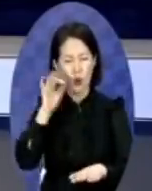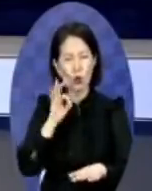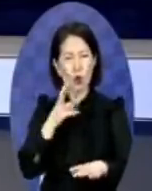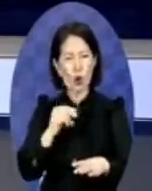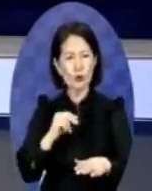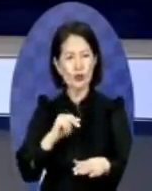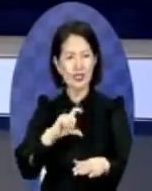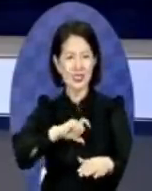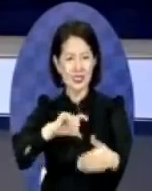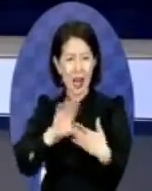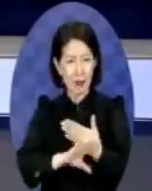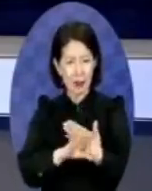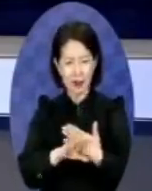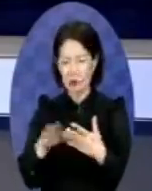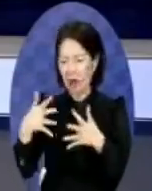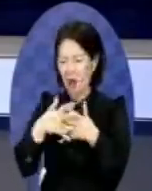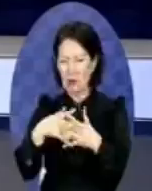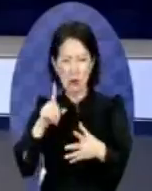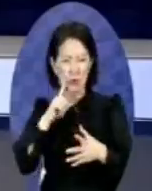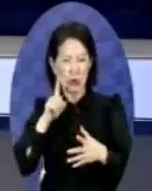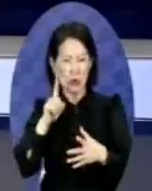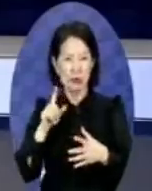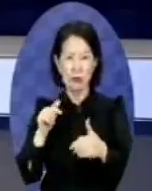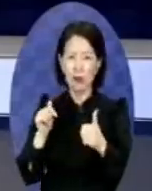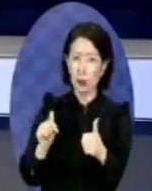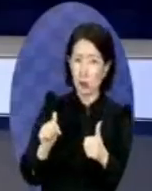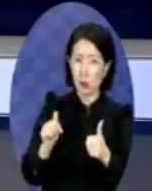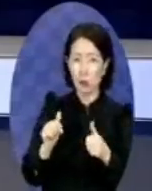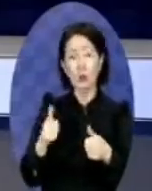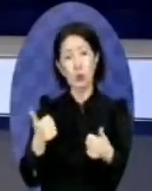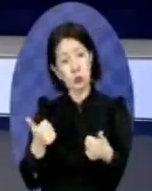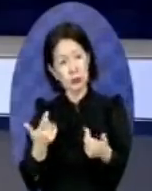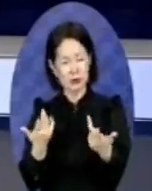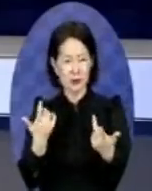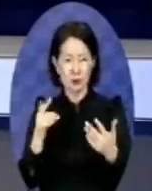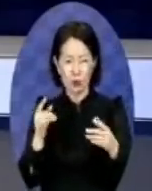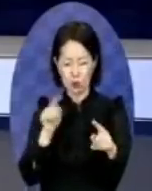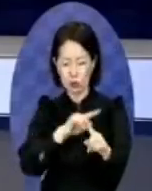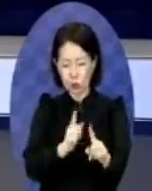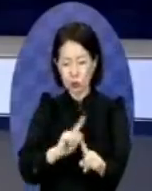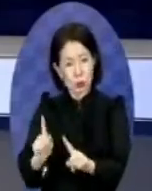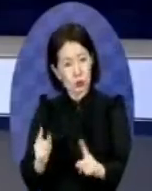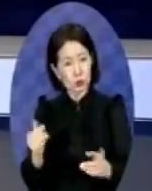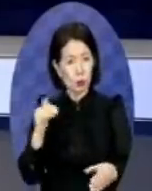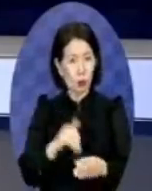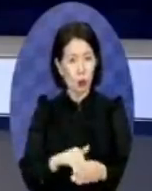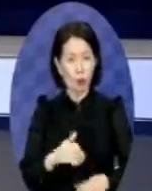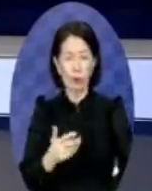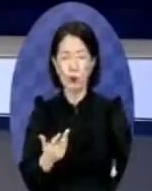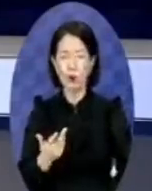Америкийн дургүйслийг төрүүлсэн асуудлууд дээр буулт хийх эсэх мөн хоёр тал хоёулаа зөвшөлдсөлт хүрэх